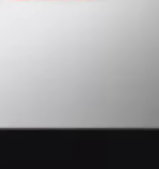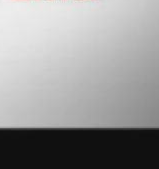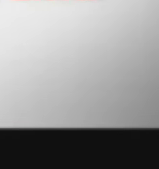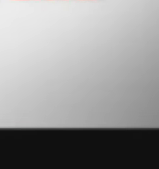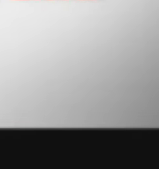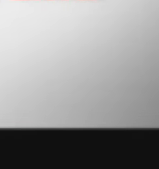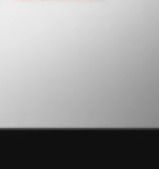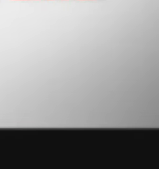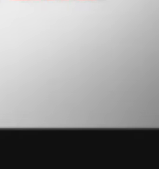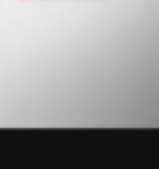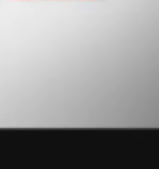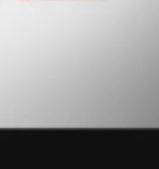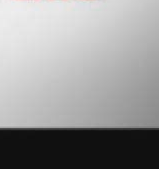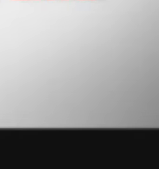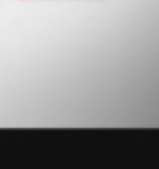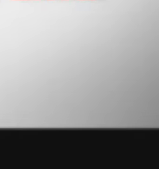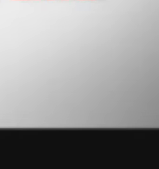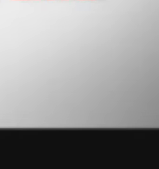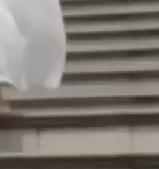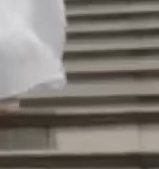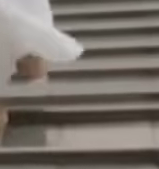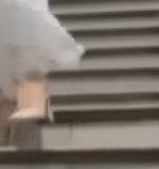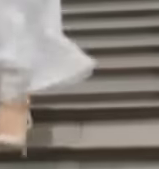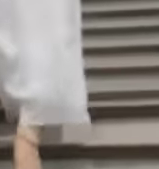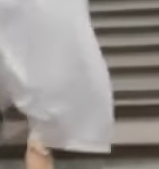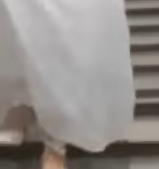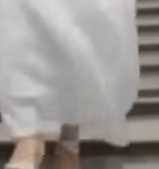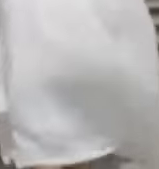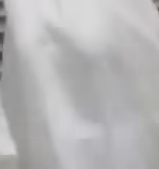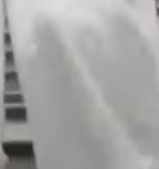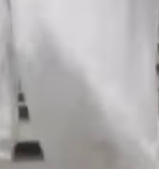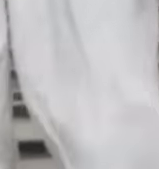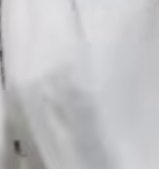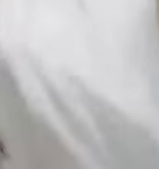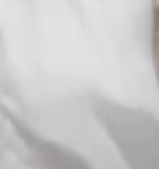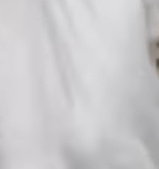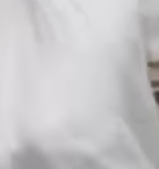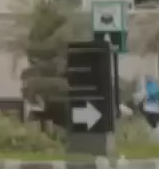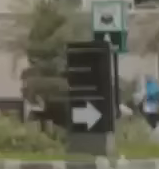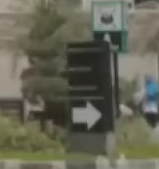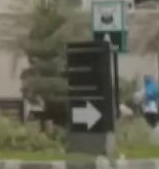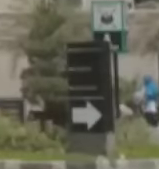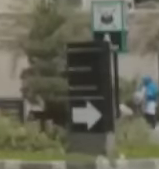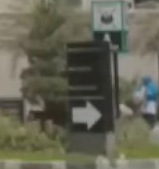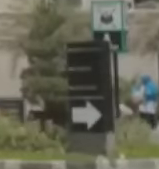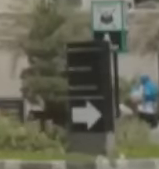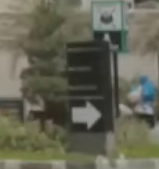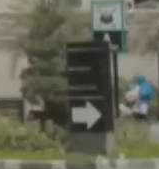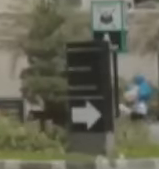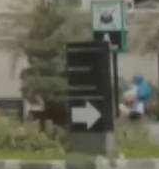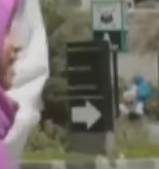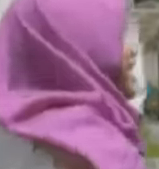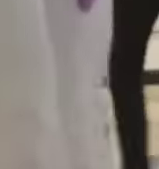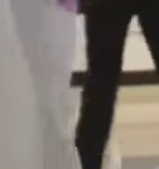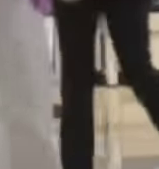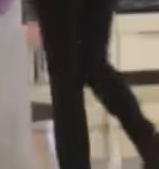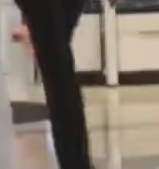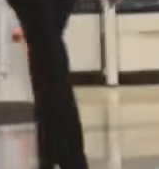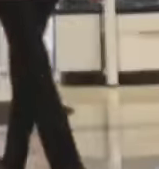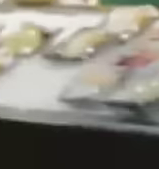Dan SP, bebaskan pegalinu, kerjaan beres. Mari raih keberkahan sepanjang masa bersama Bank Mega